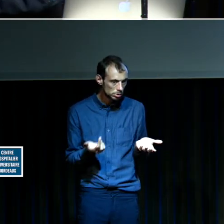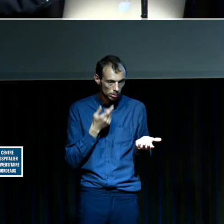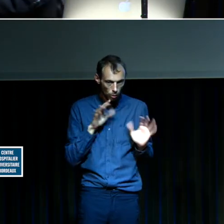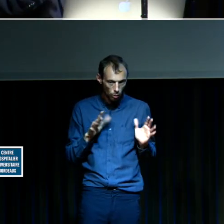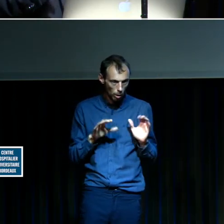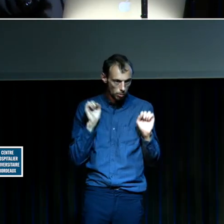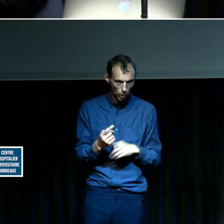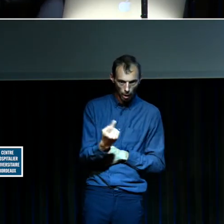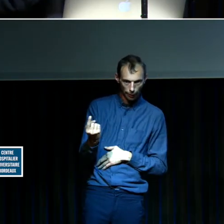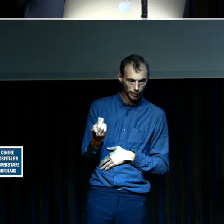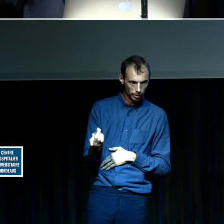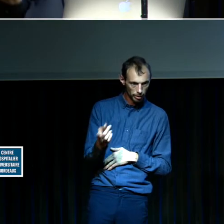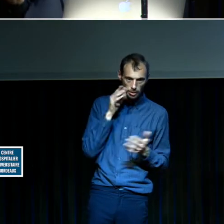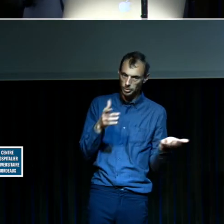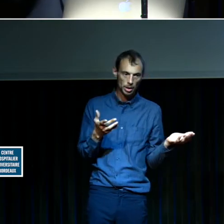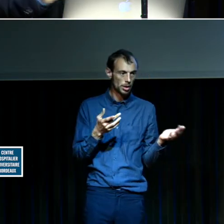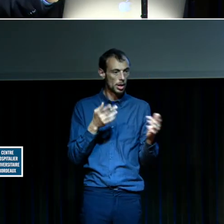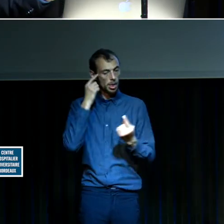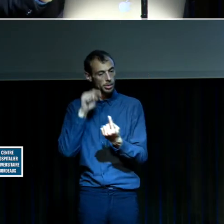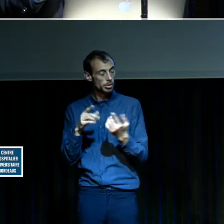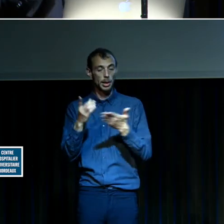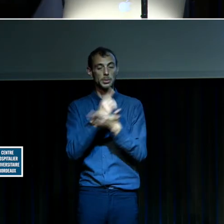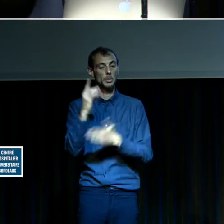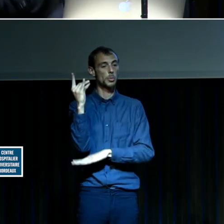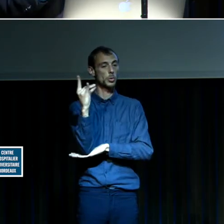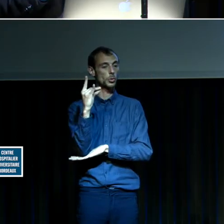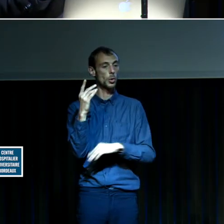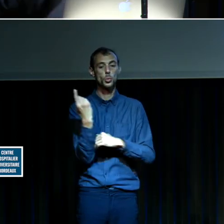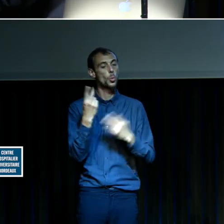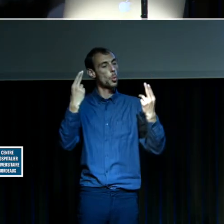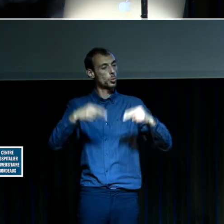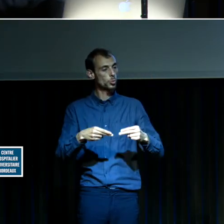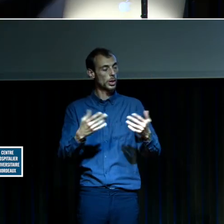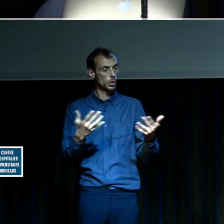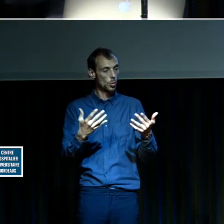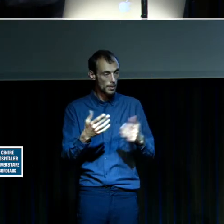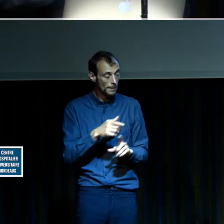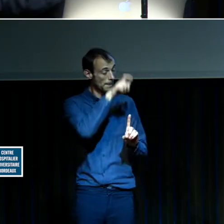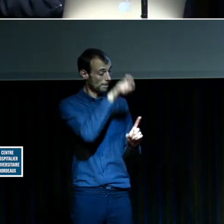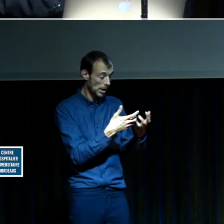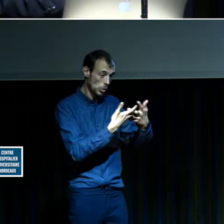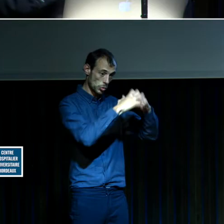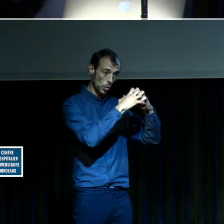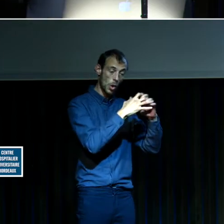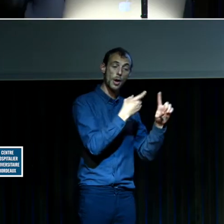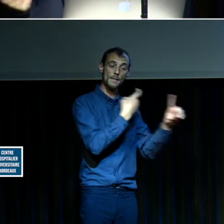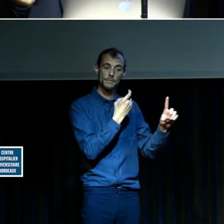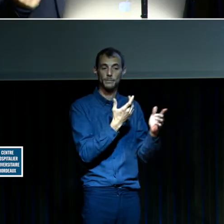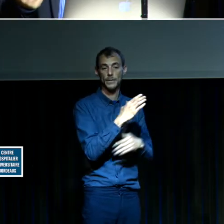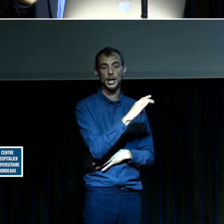janvier 2020, tous les AVC de la Dordogne la nuit sont pris en charge par le neurologue de garde du CHU de Bordeaux